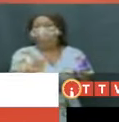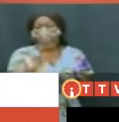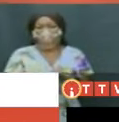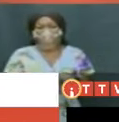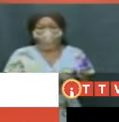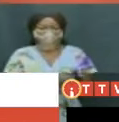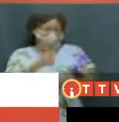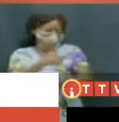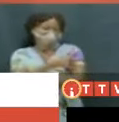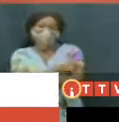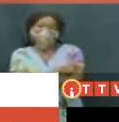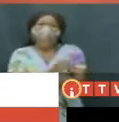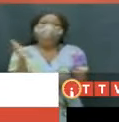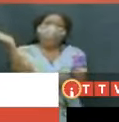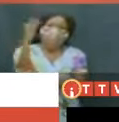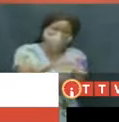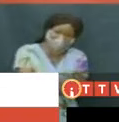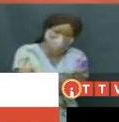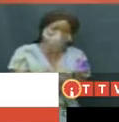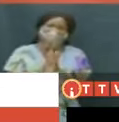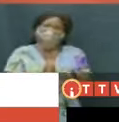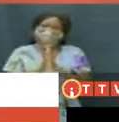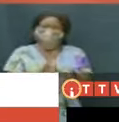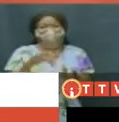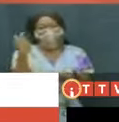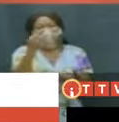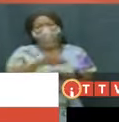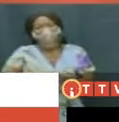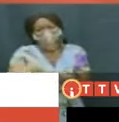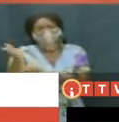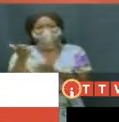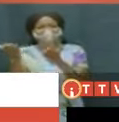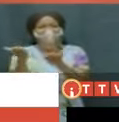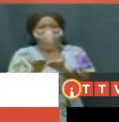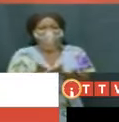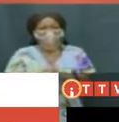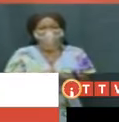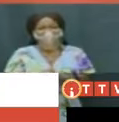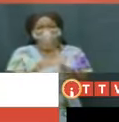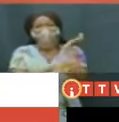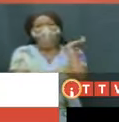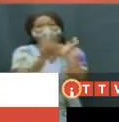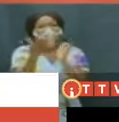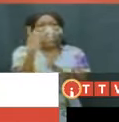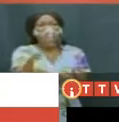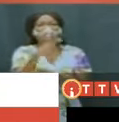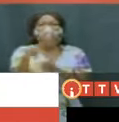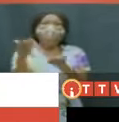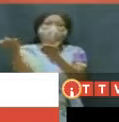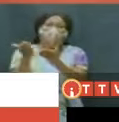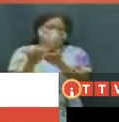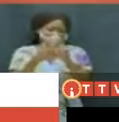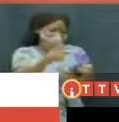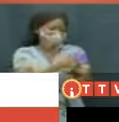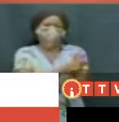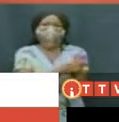COVID-19 vaccine tiyeni tikalandira Malawi maiko ena akulephera atu kupeza vaccine amene mpaka na pano ena